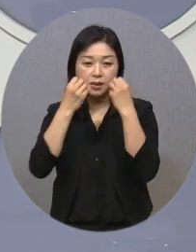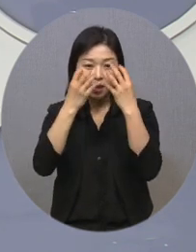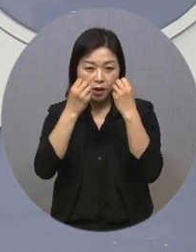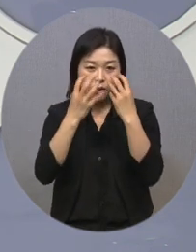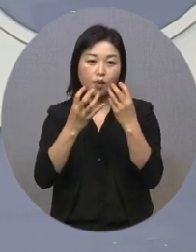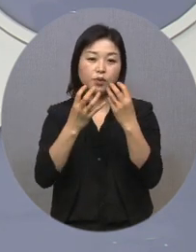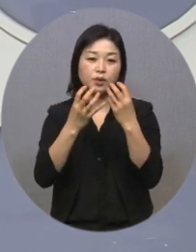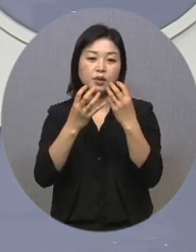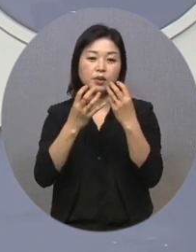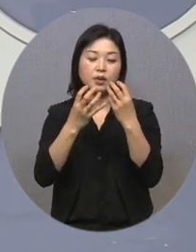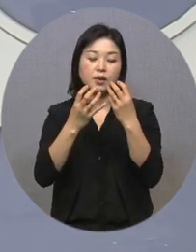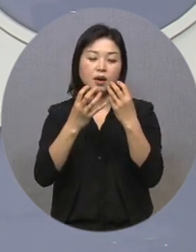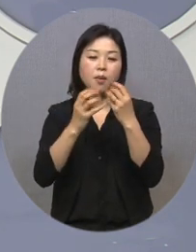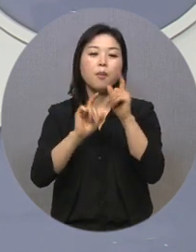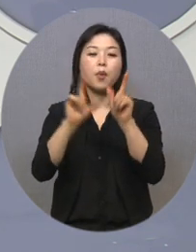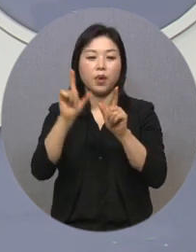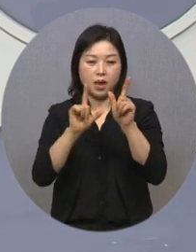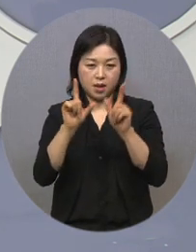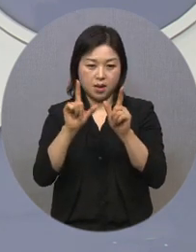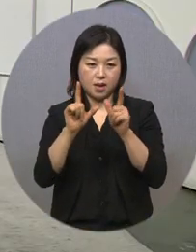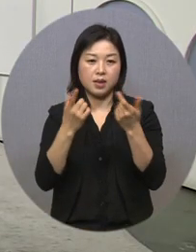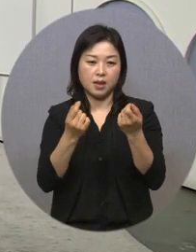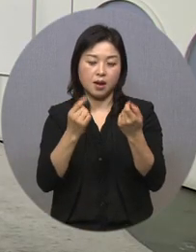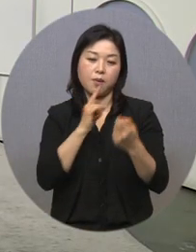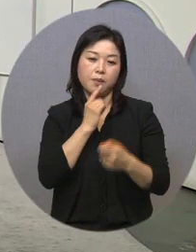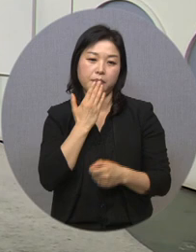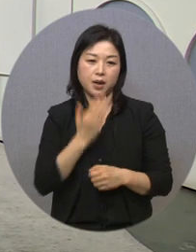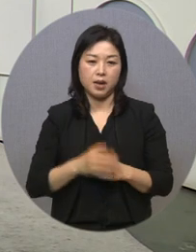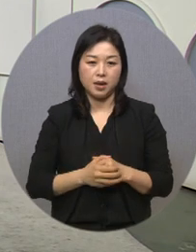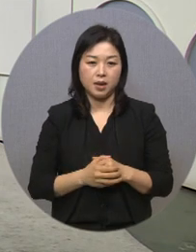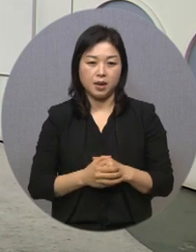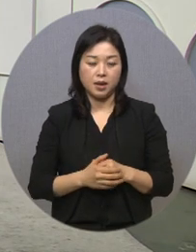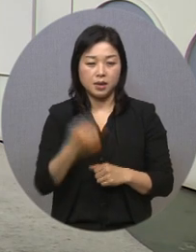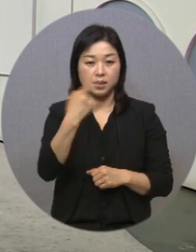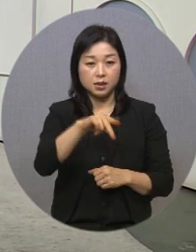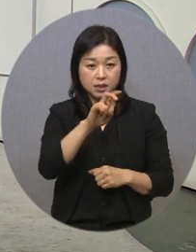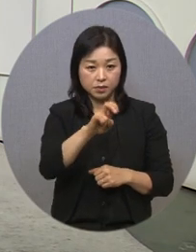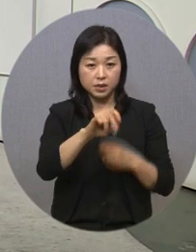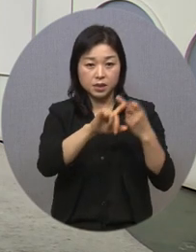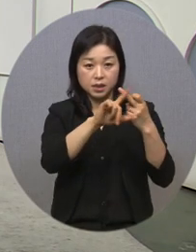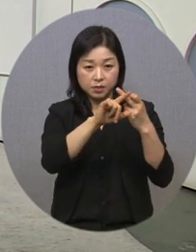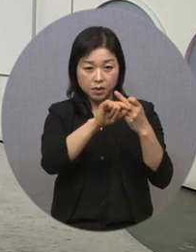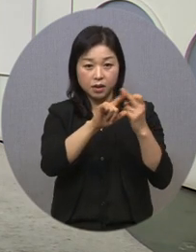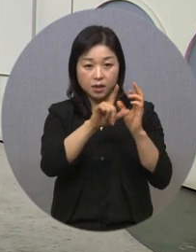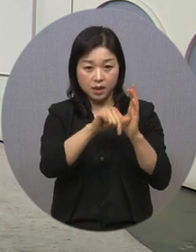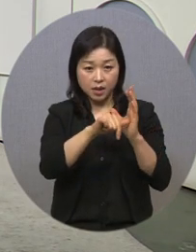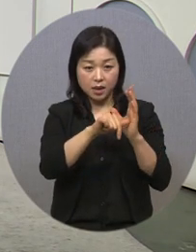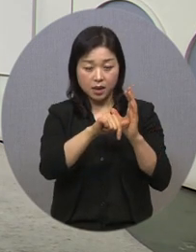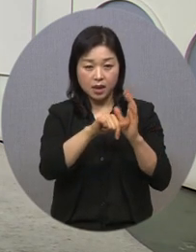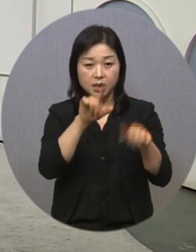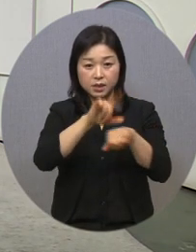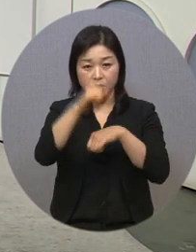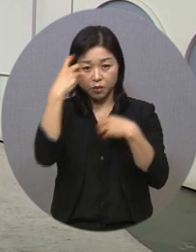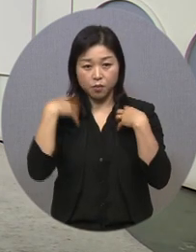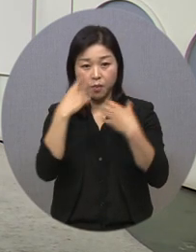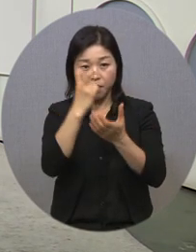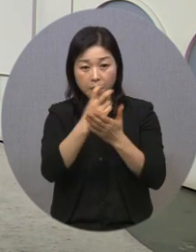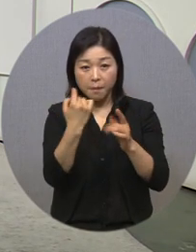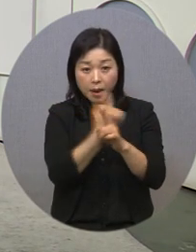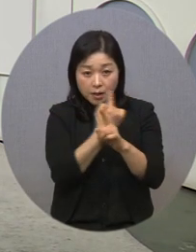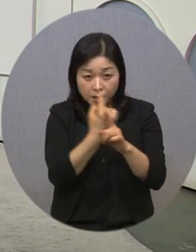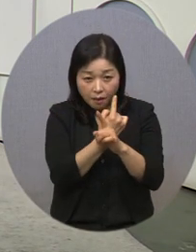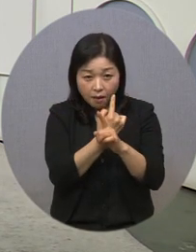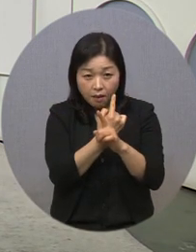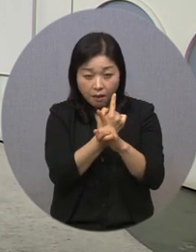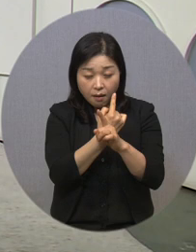모델이라고 이야기를 드릴 수 있겠습니다. 이번 20년 12월에 개정된 지방자치법 전면